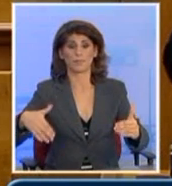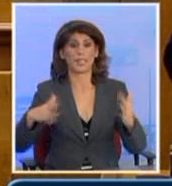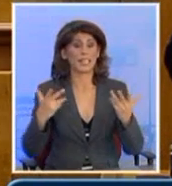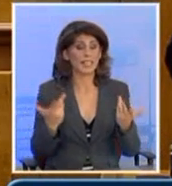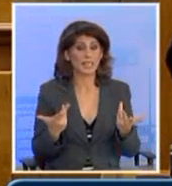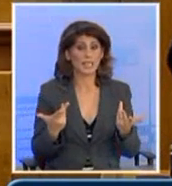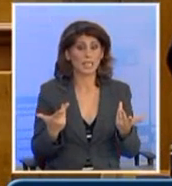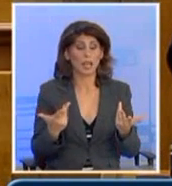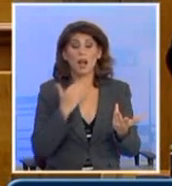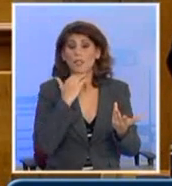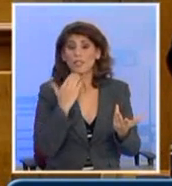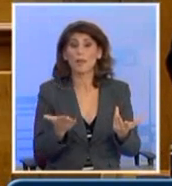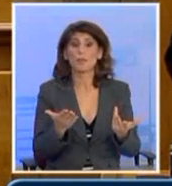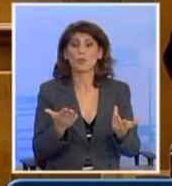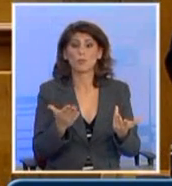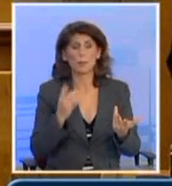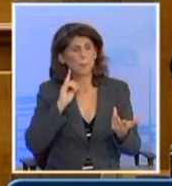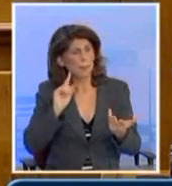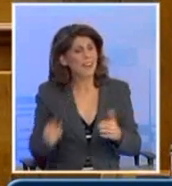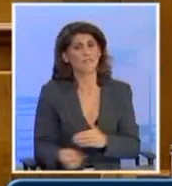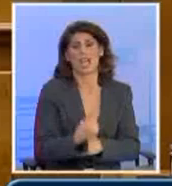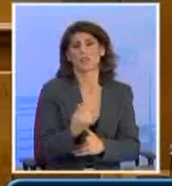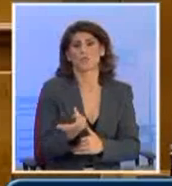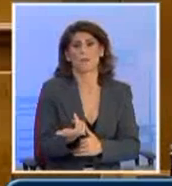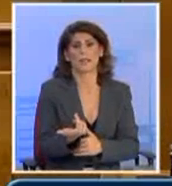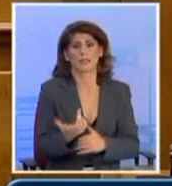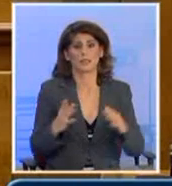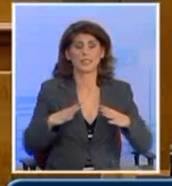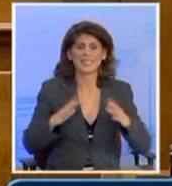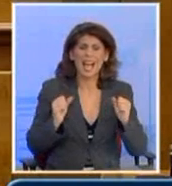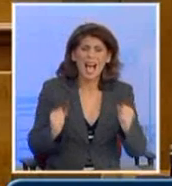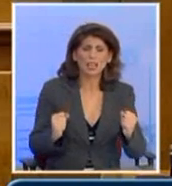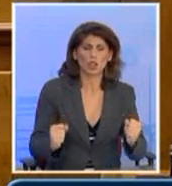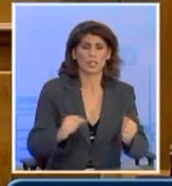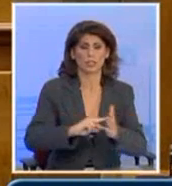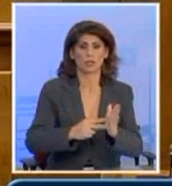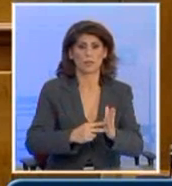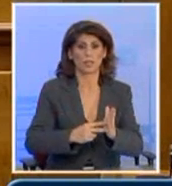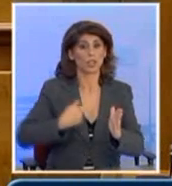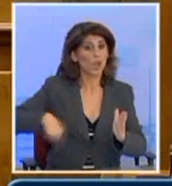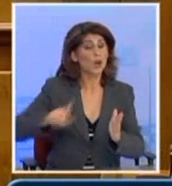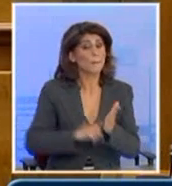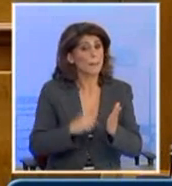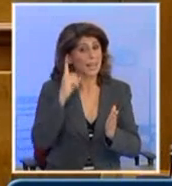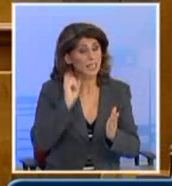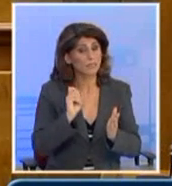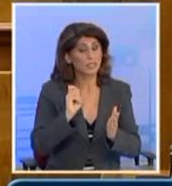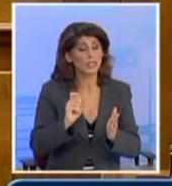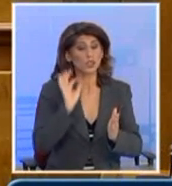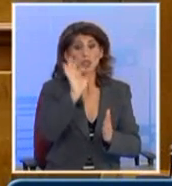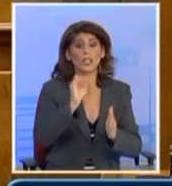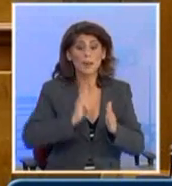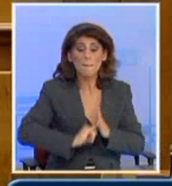Γιατί δεν μπορούμε να παραβιάσουμε τις αντοχές της οικονομίας και γιατί όλοι πρέπει να καταλάβουν ότι οι στόχοι είναι